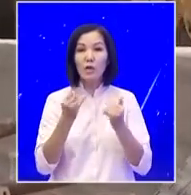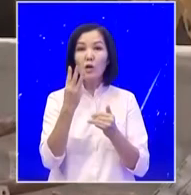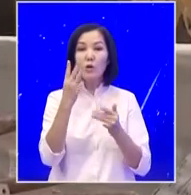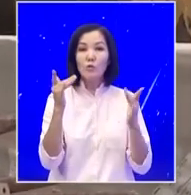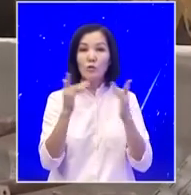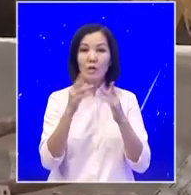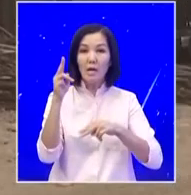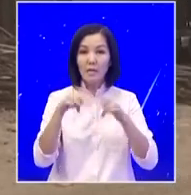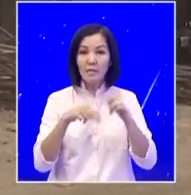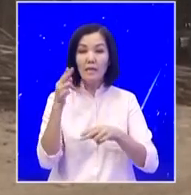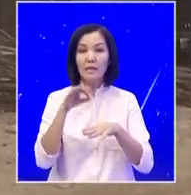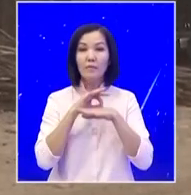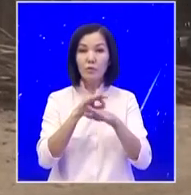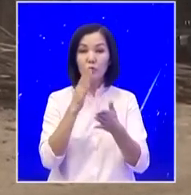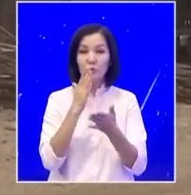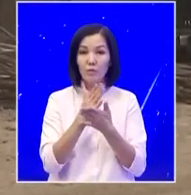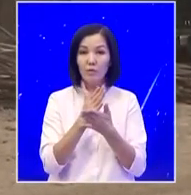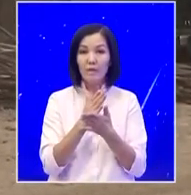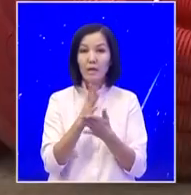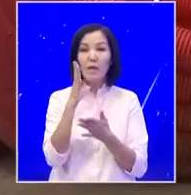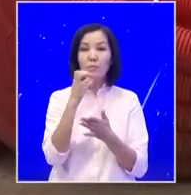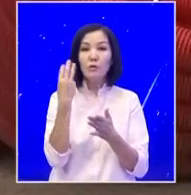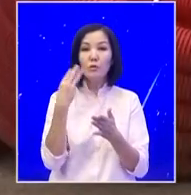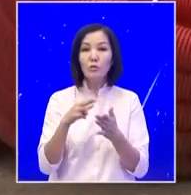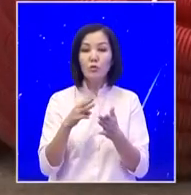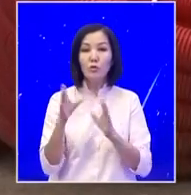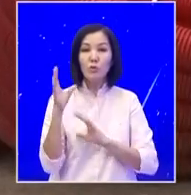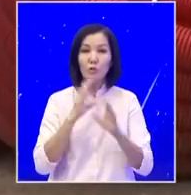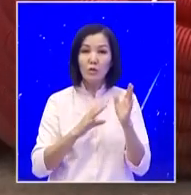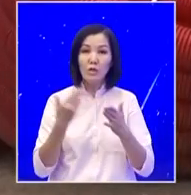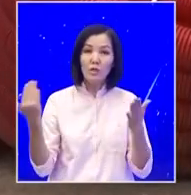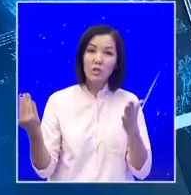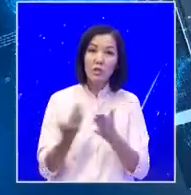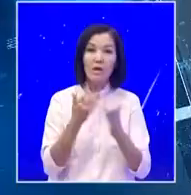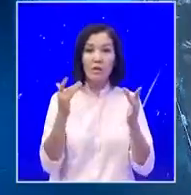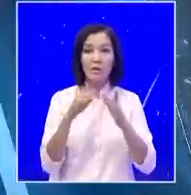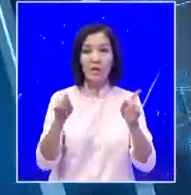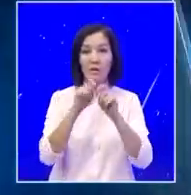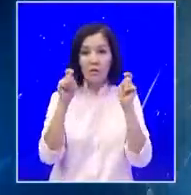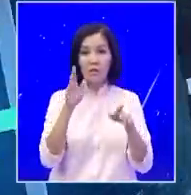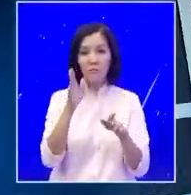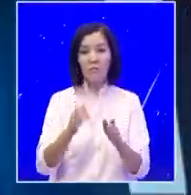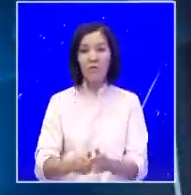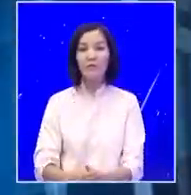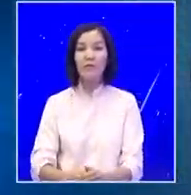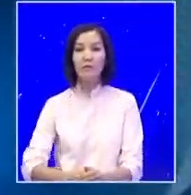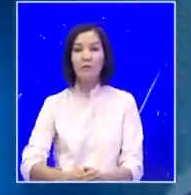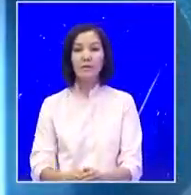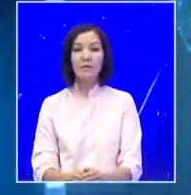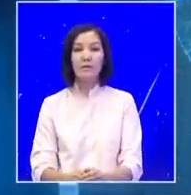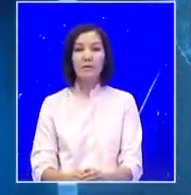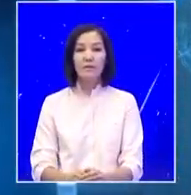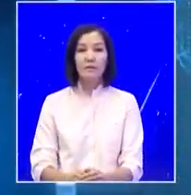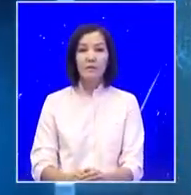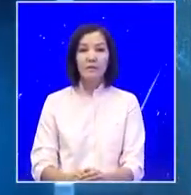жатақхана салынып жатыр. Сөйтіп тағы 530 студент қуанышқа бөленеді. Кәмшат Мұхамеджан, Абзал